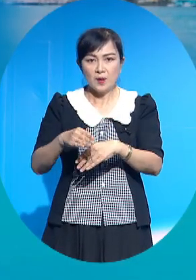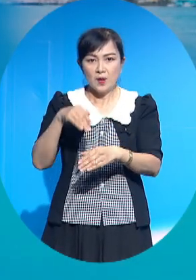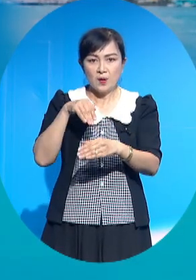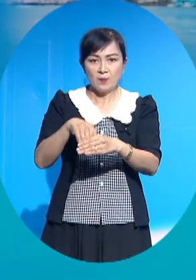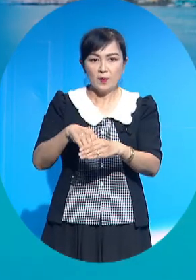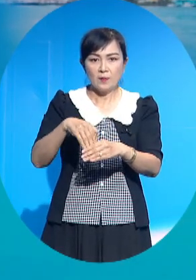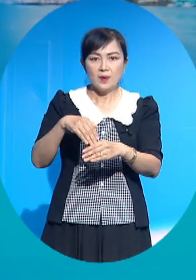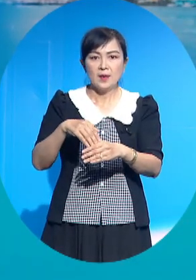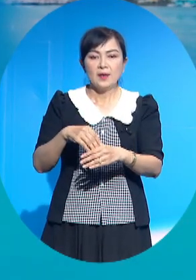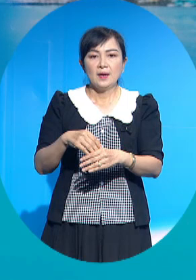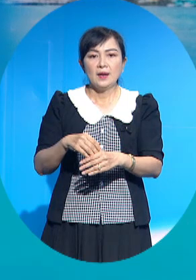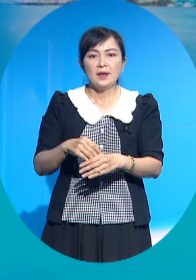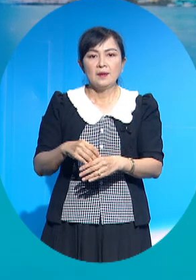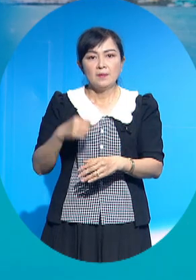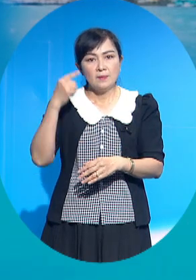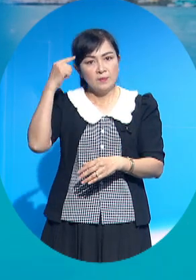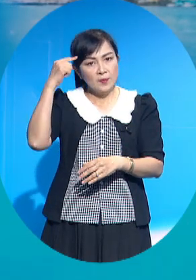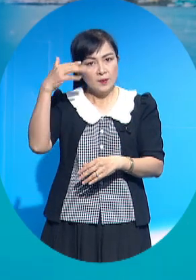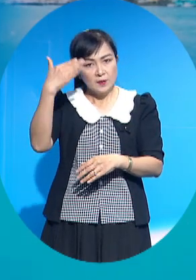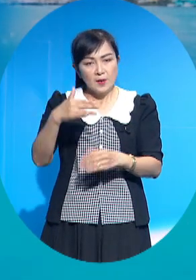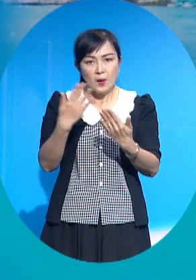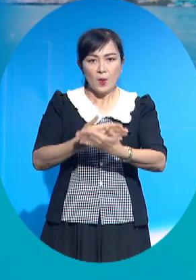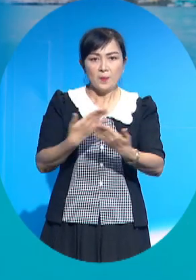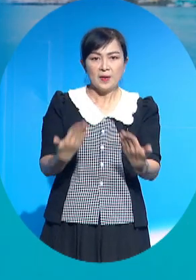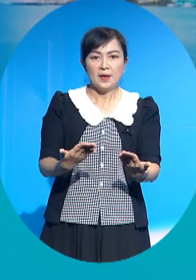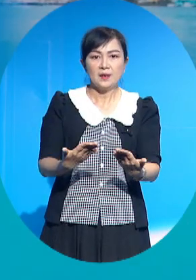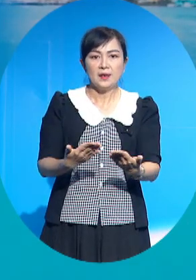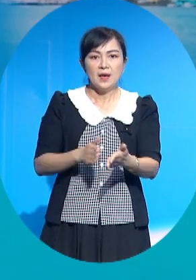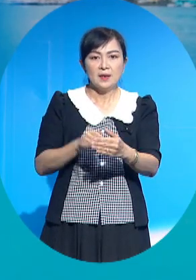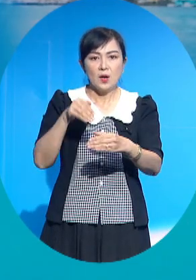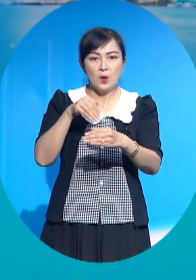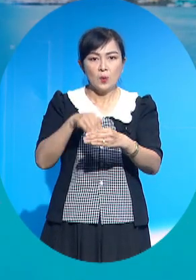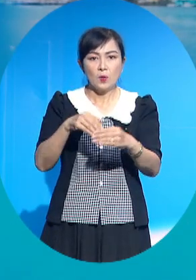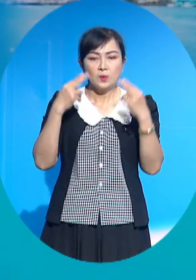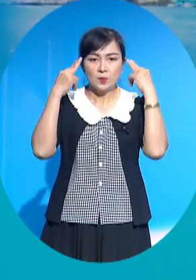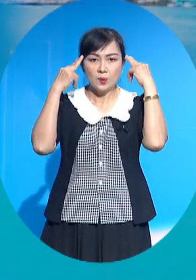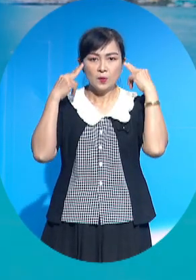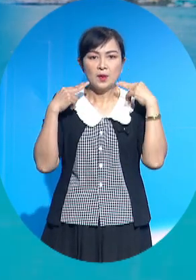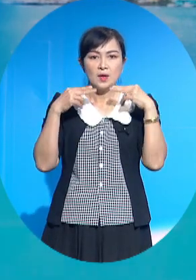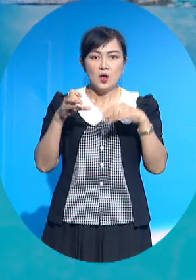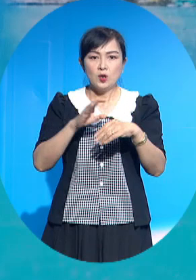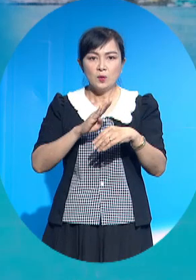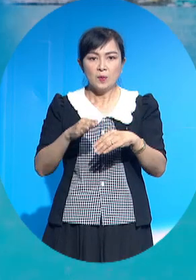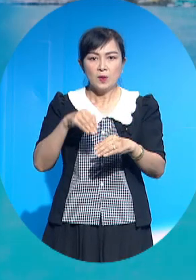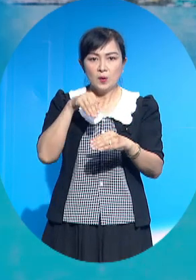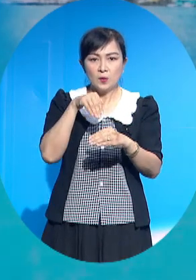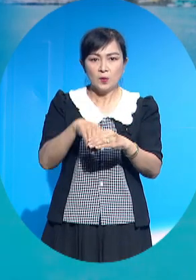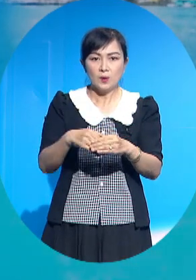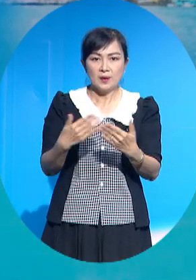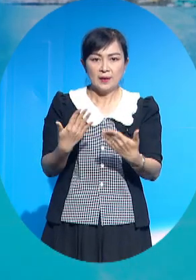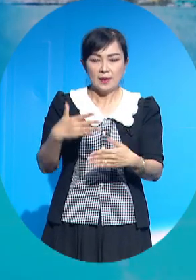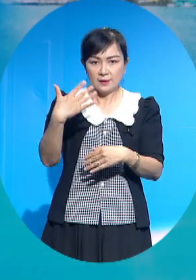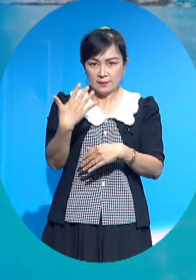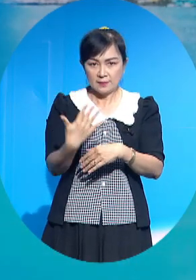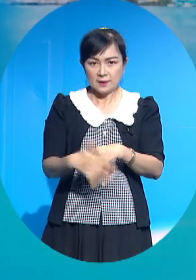đi bộ phiếu trong cuộc tổng tuyển cử mang tính bước ngoặt diễn ra vào hôm nay theo ủy ban bầu cử tối cao thủ Nhĩ Kỳ hiện các bước chuẩn bị cho cuộc tổng tuyển cử